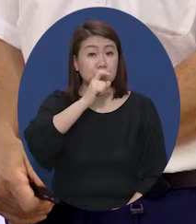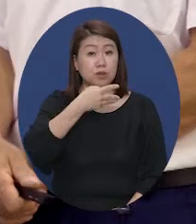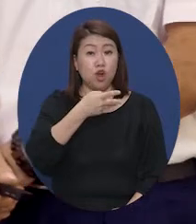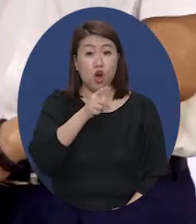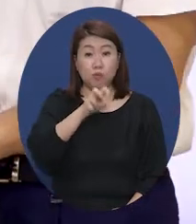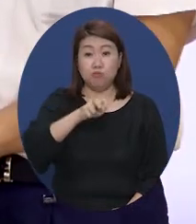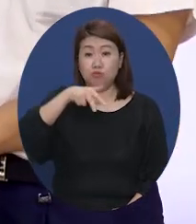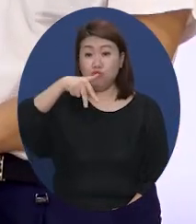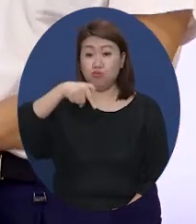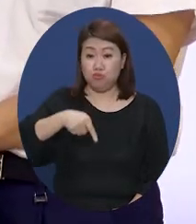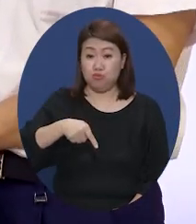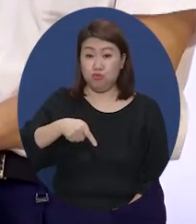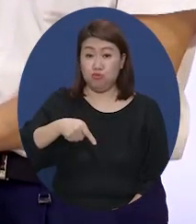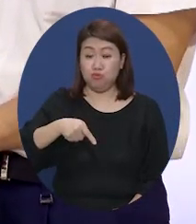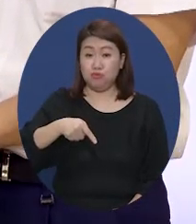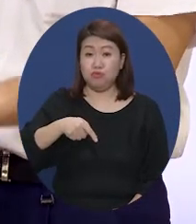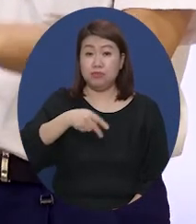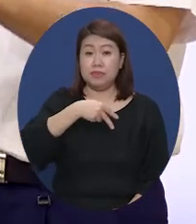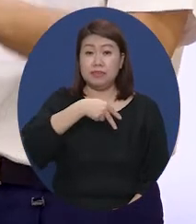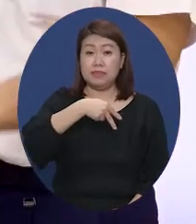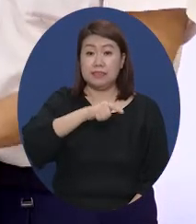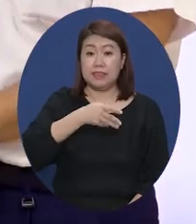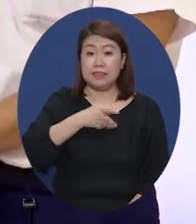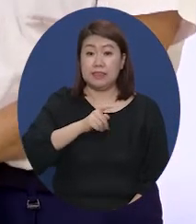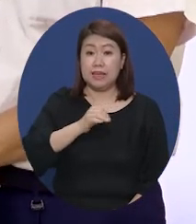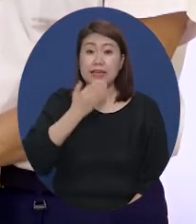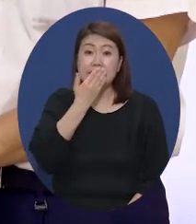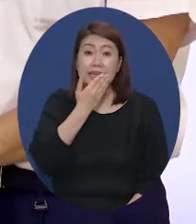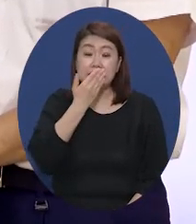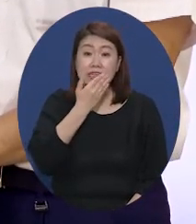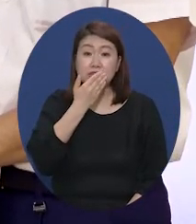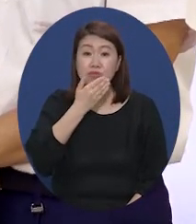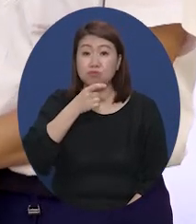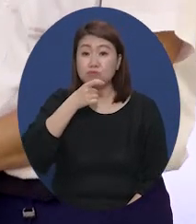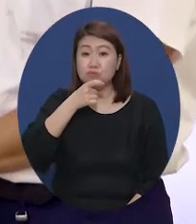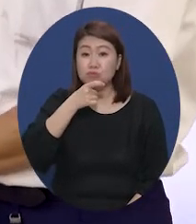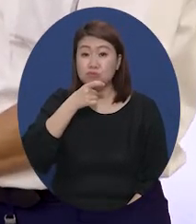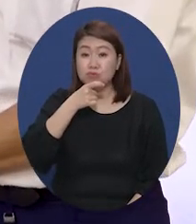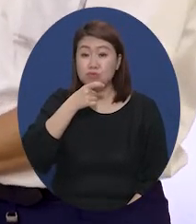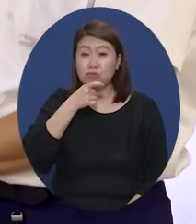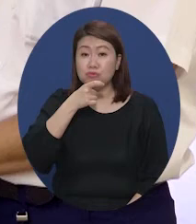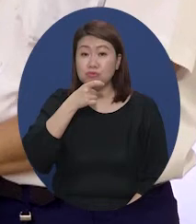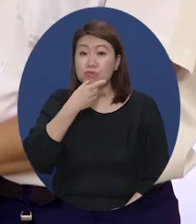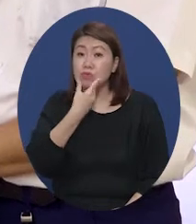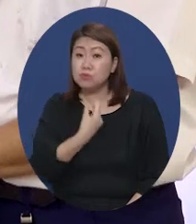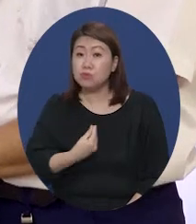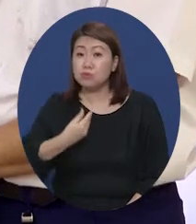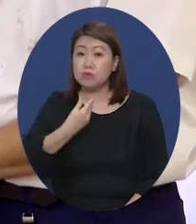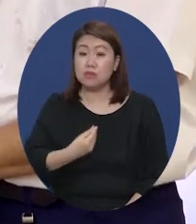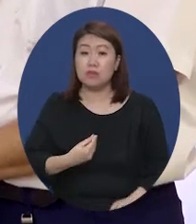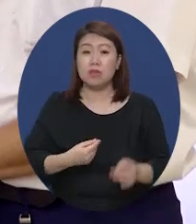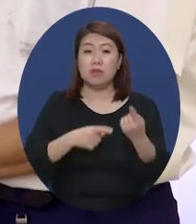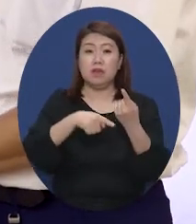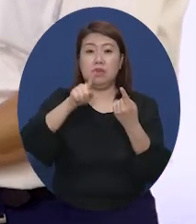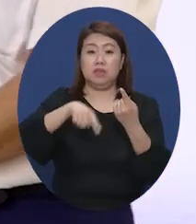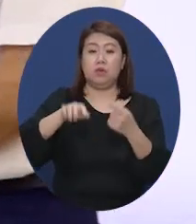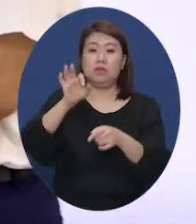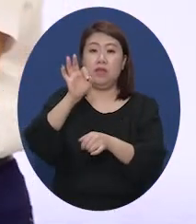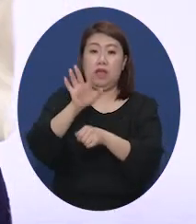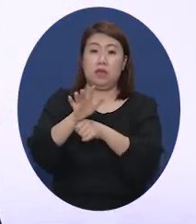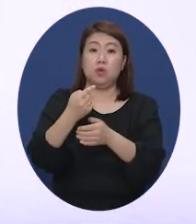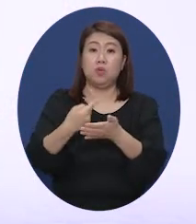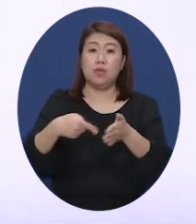있죠. 그죠? 럼주라는 것은 그 사탕수수에서 나오는 그 증류주지요. 그죠? 1리터 정도